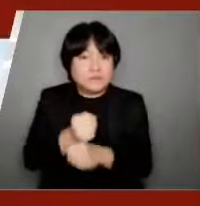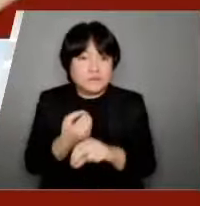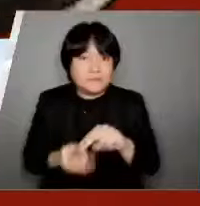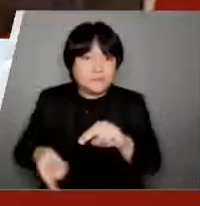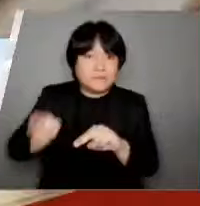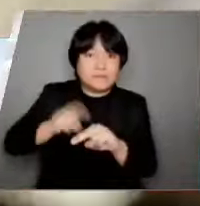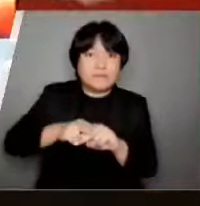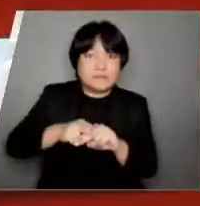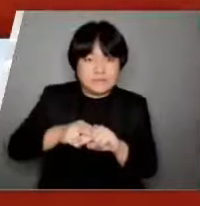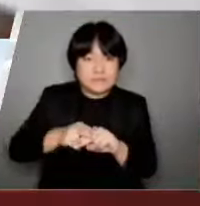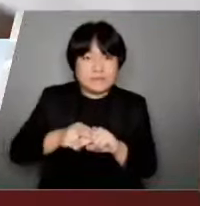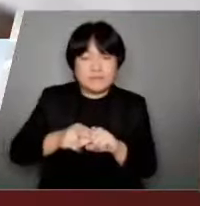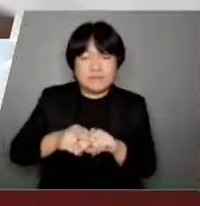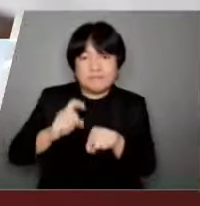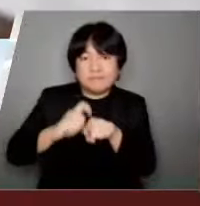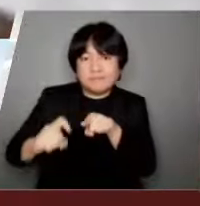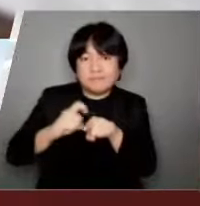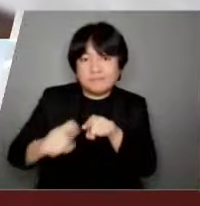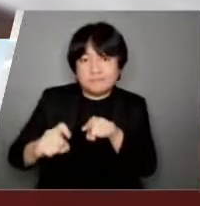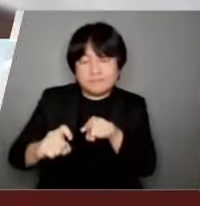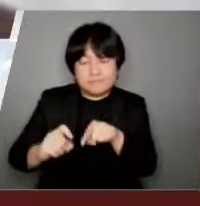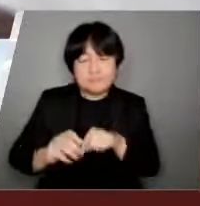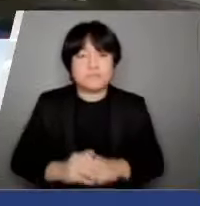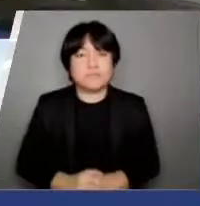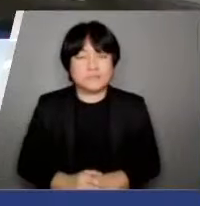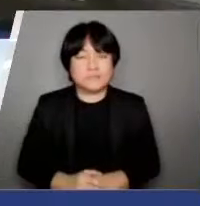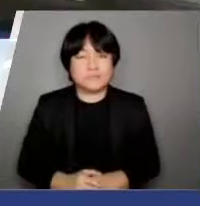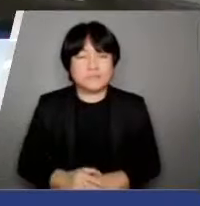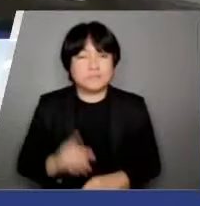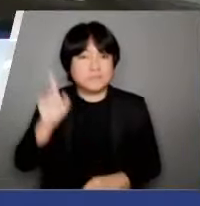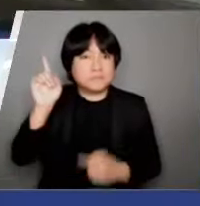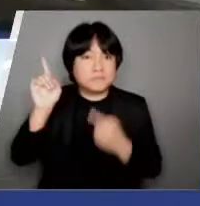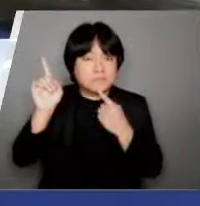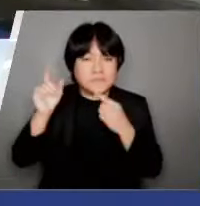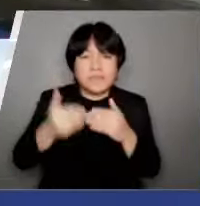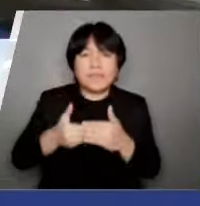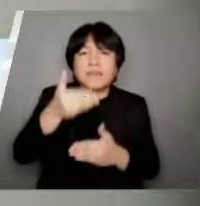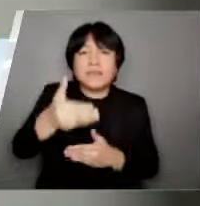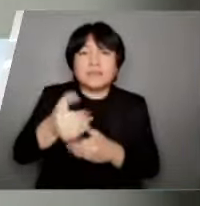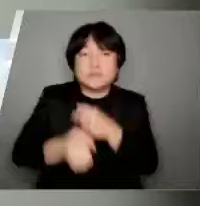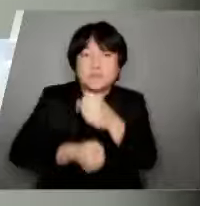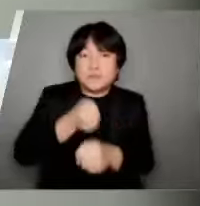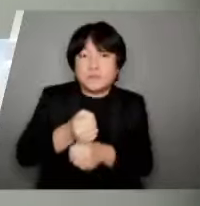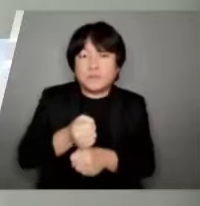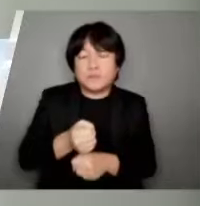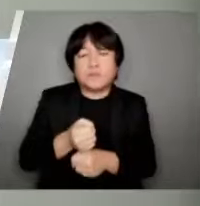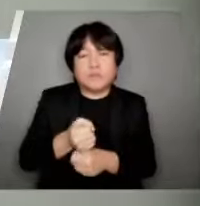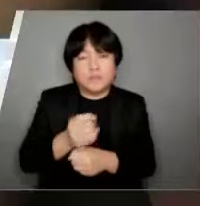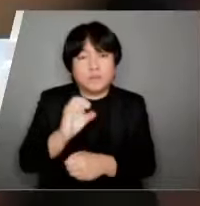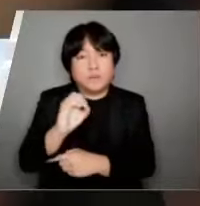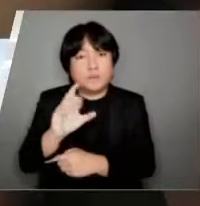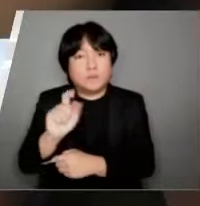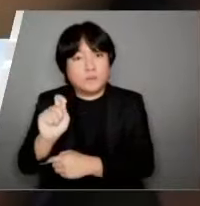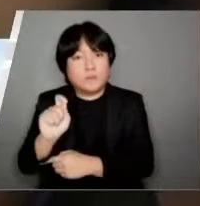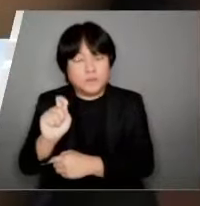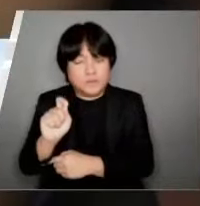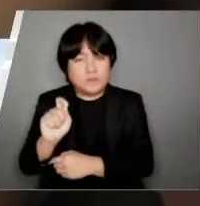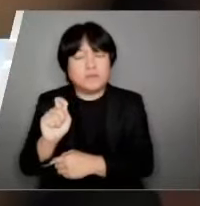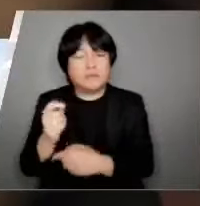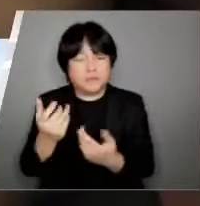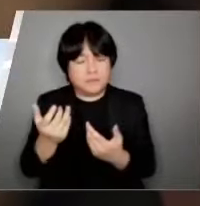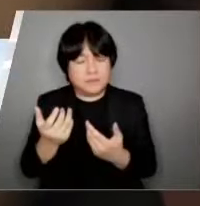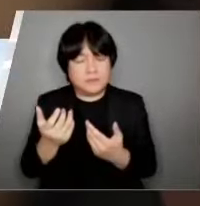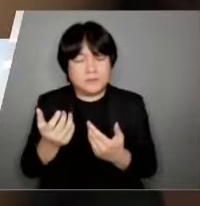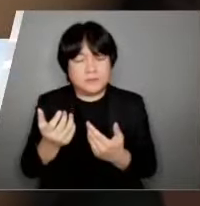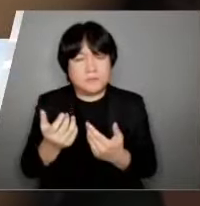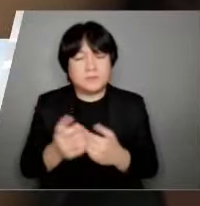ng mga Meralco customer. Until October next year for the yung recovery nung mula January. Pero yung mataas na